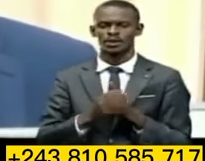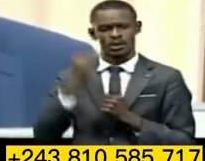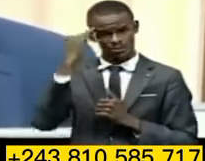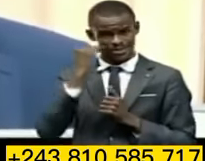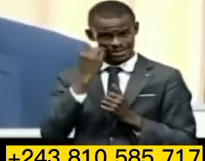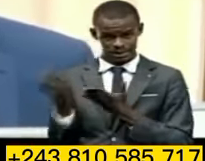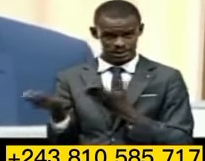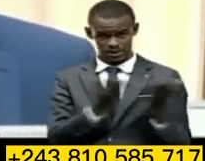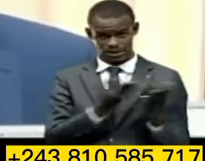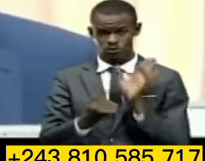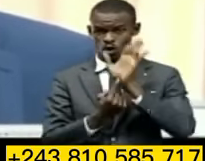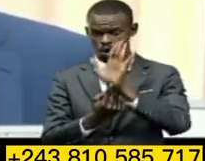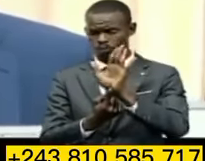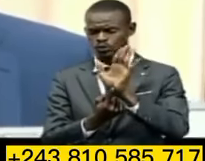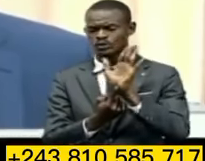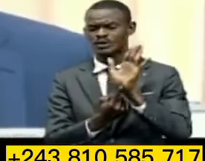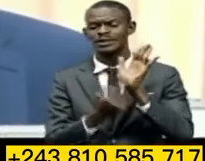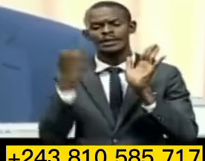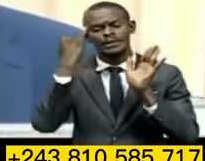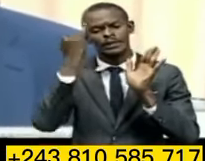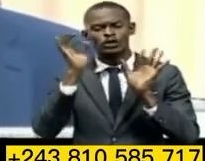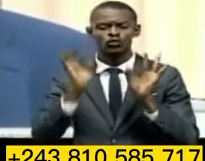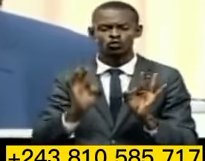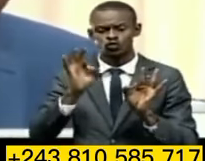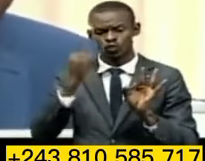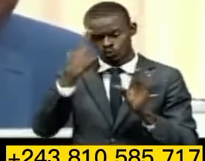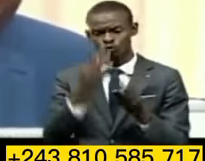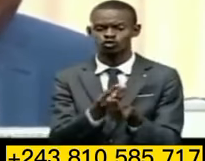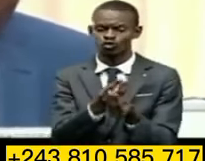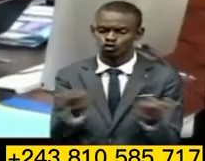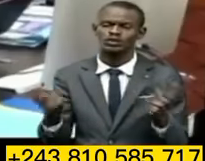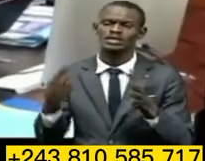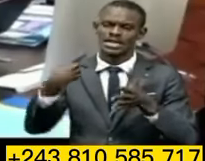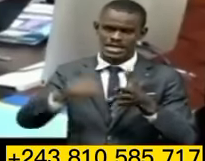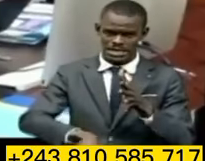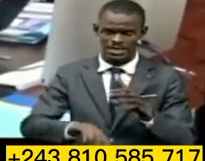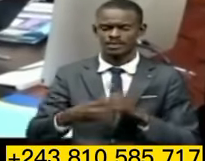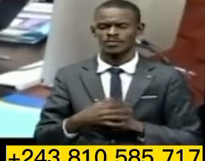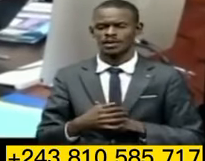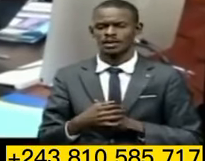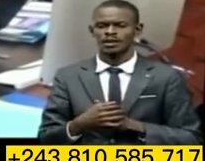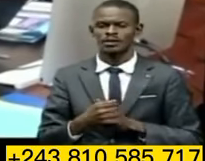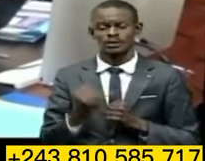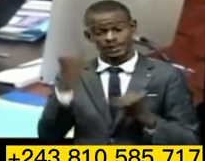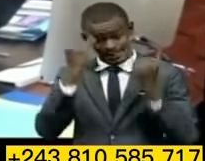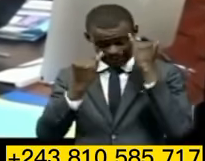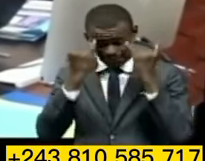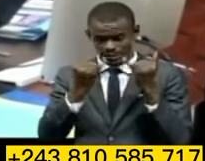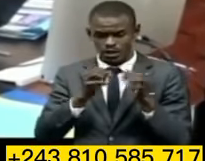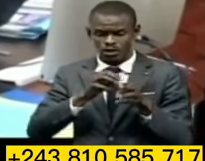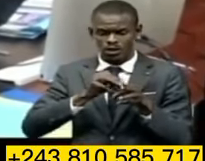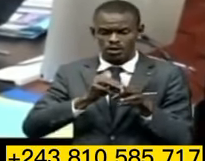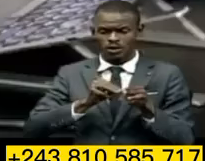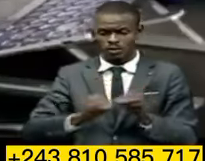a présenté le plan de sortie de crise, ainsi que le plan de stabilisation assorti des mesures et d'activités ciblées en